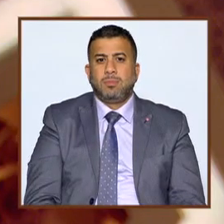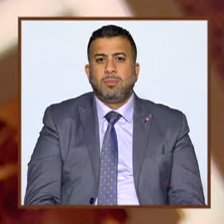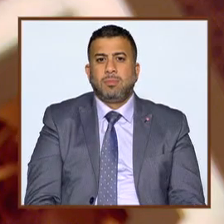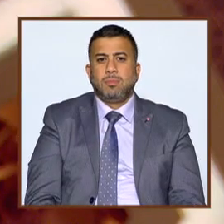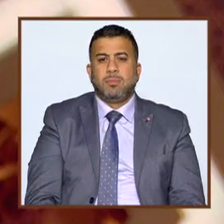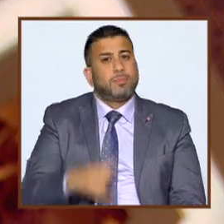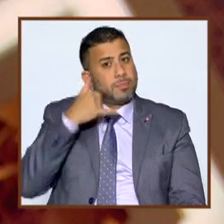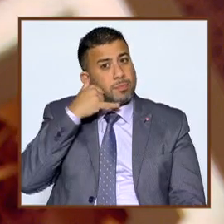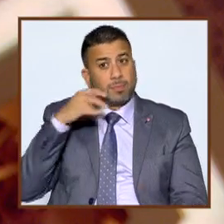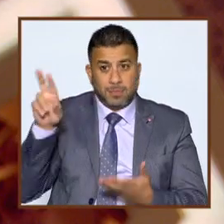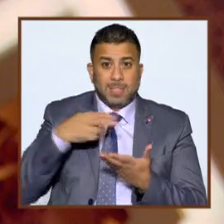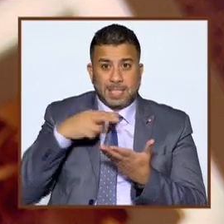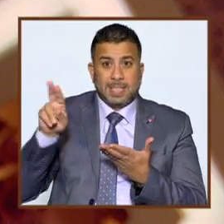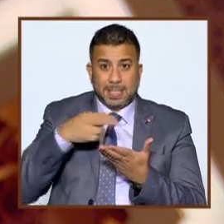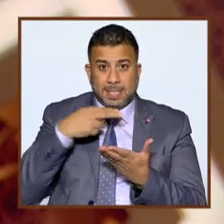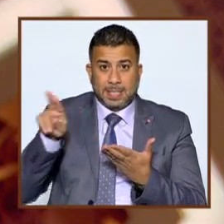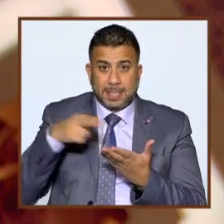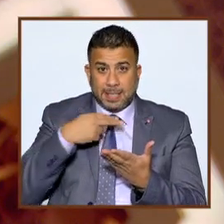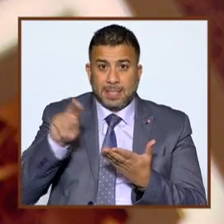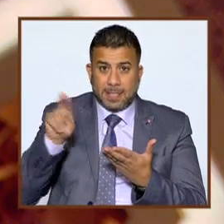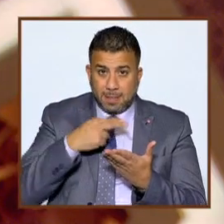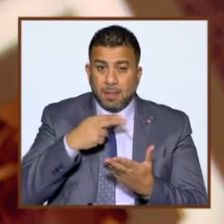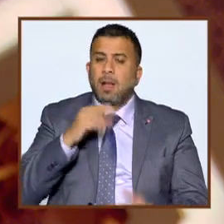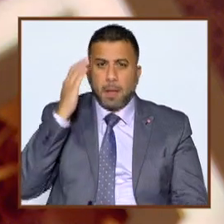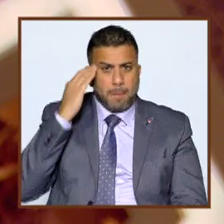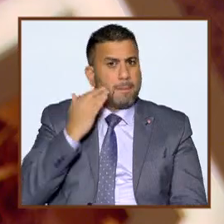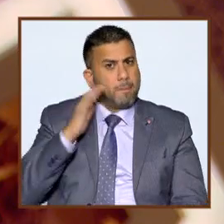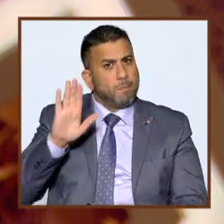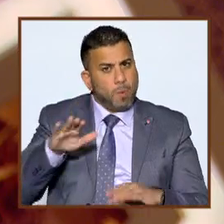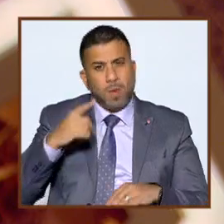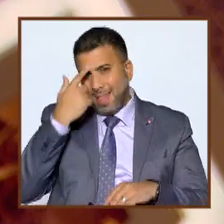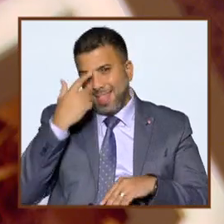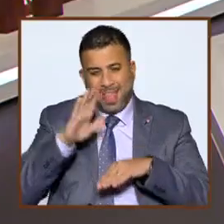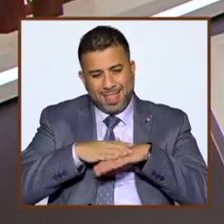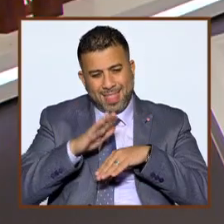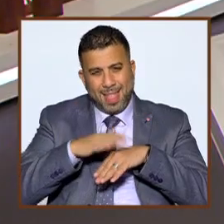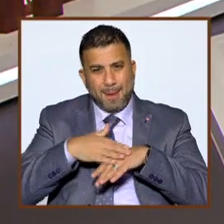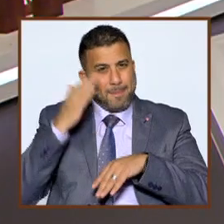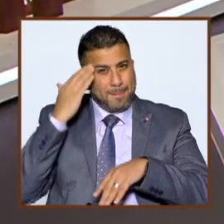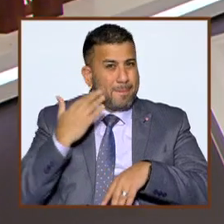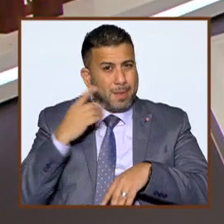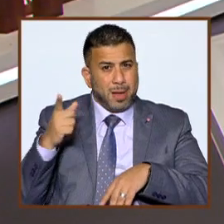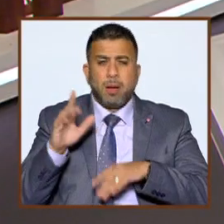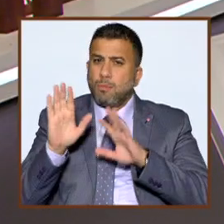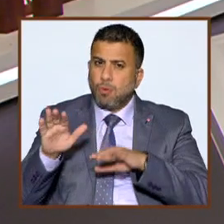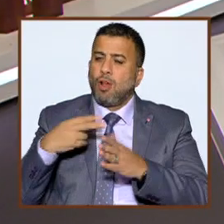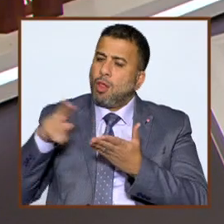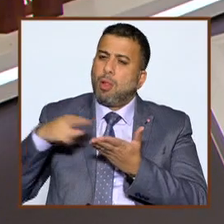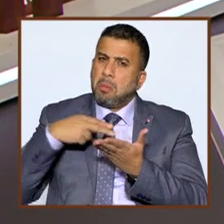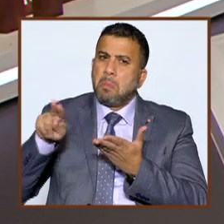معها؟ أي نعم. طيب إن شاء الله تسمعين الجواب. طيب وعندي سؤال آخر